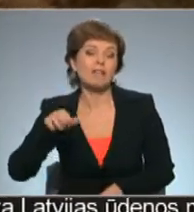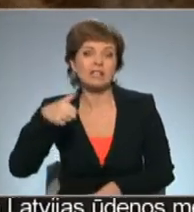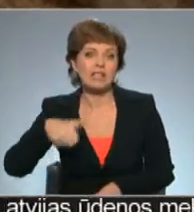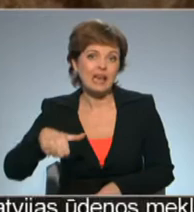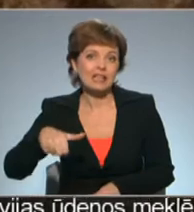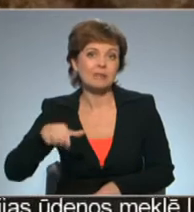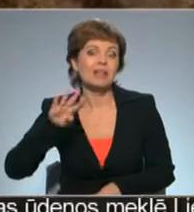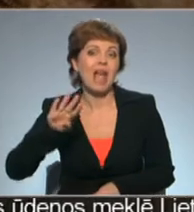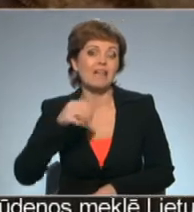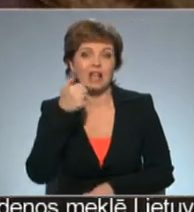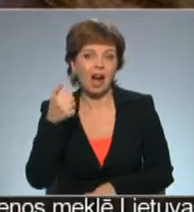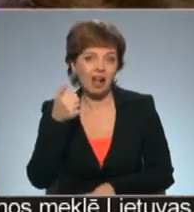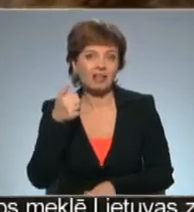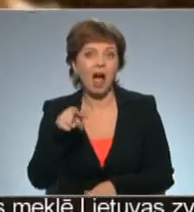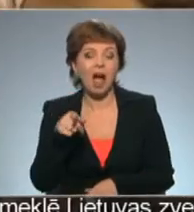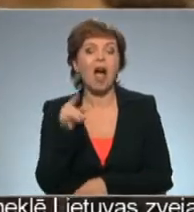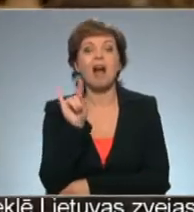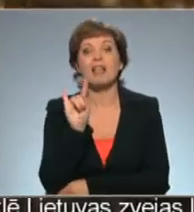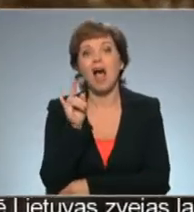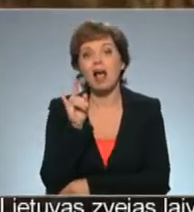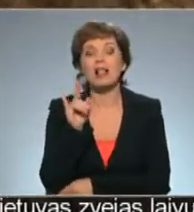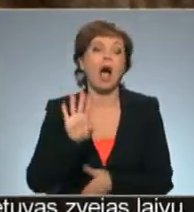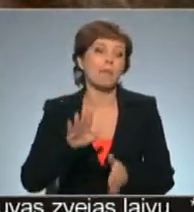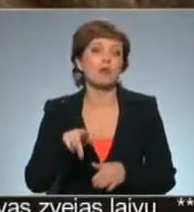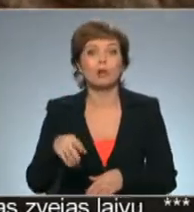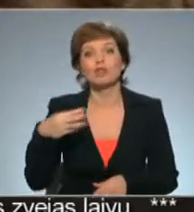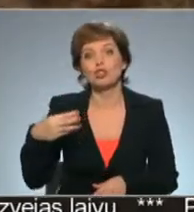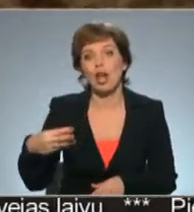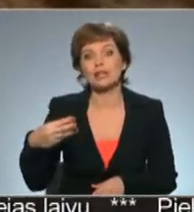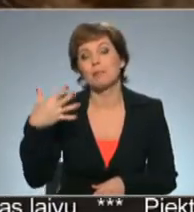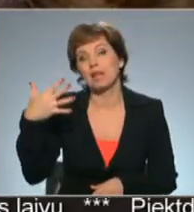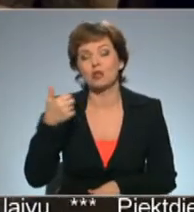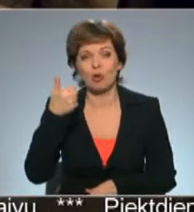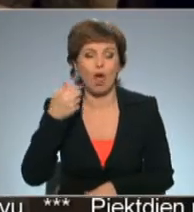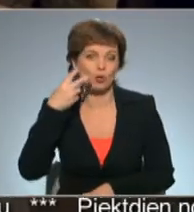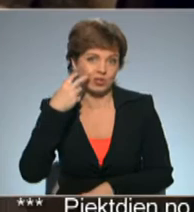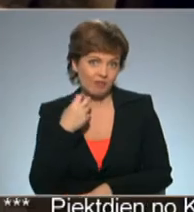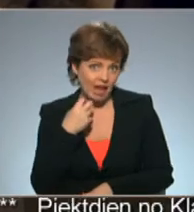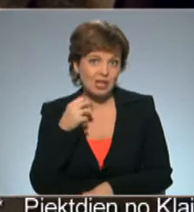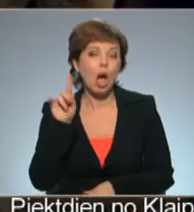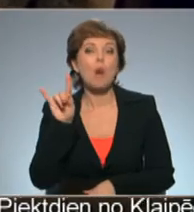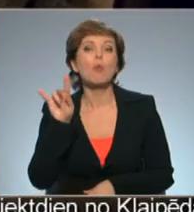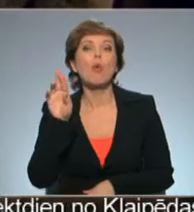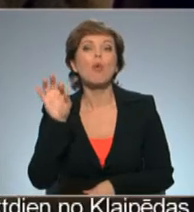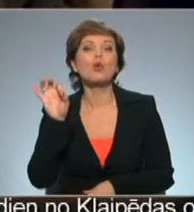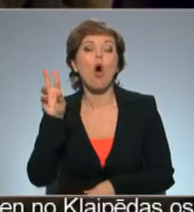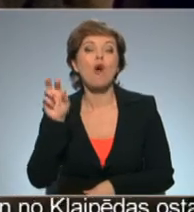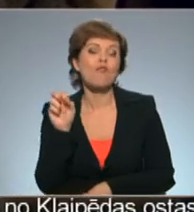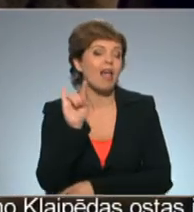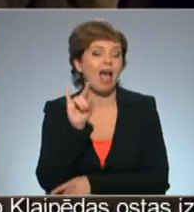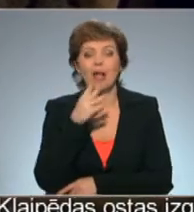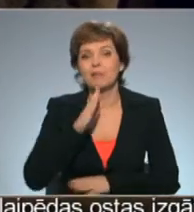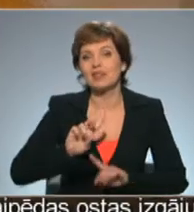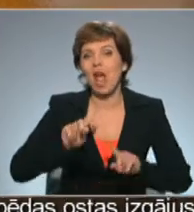1969. Gadā, tad lele varētu būt aptuveni 45 gadus veca. Būrava lelēm nejaušību nav.